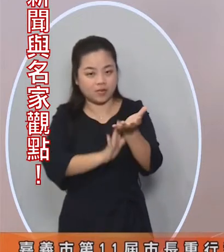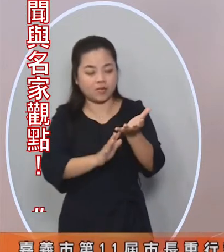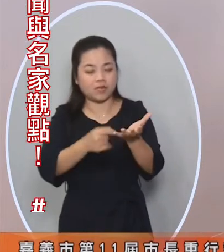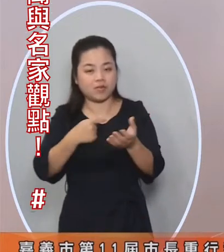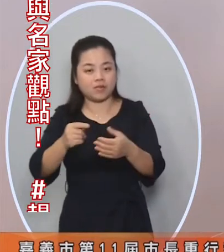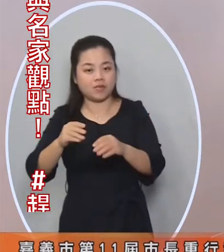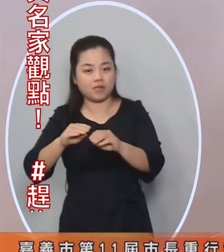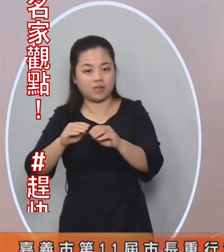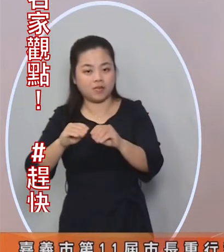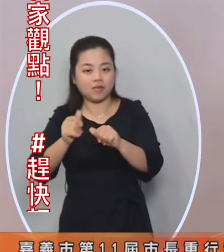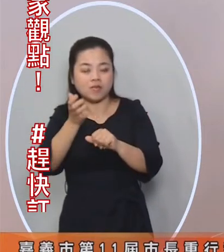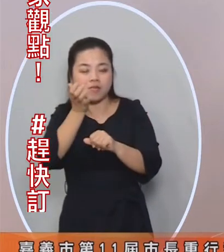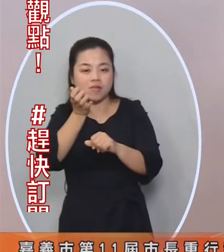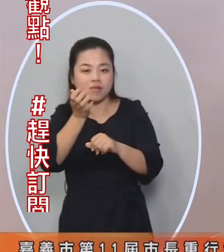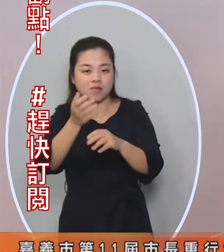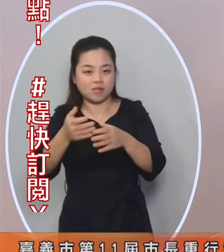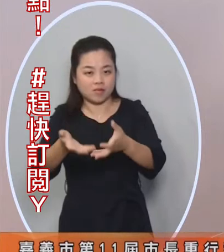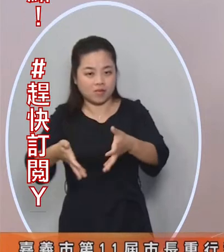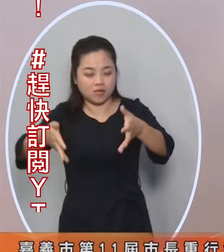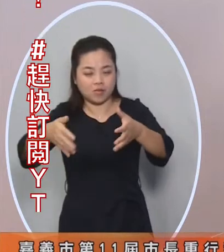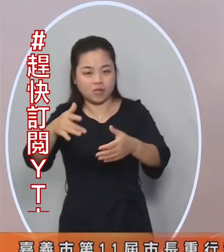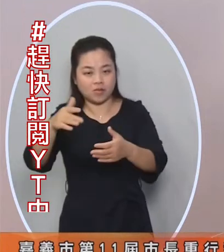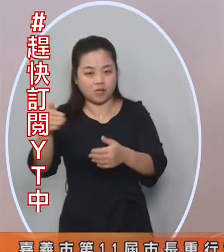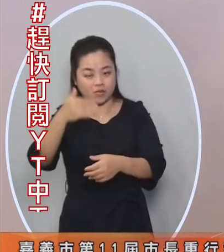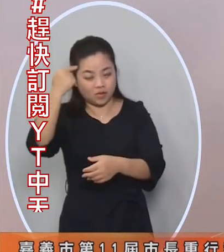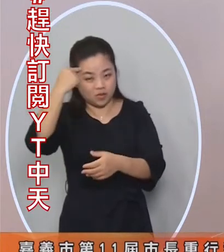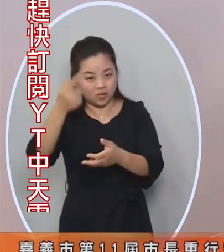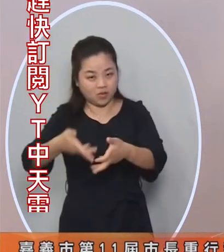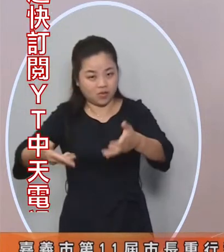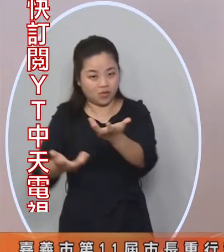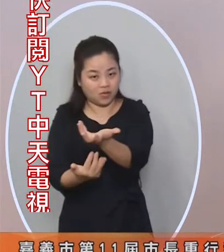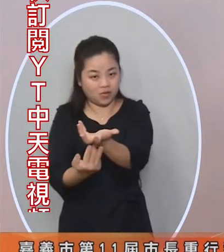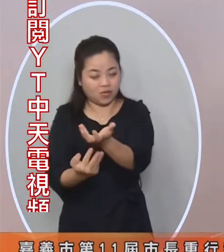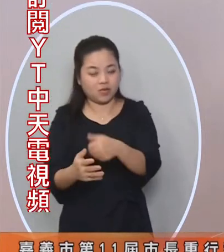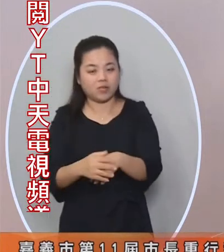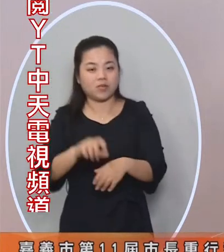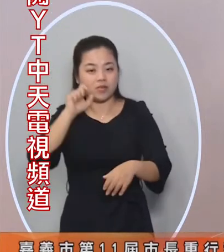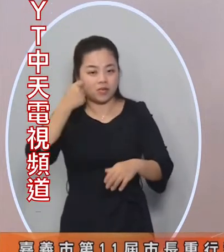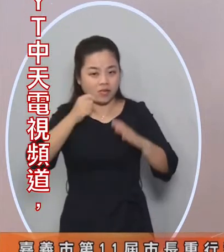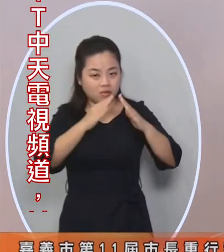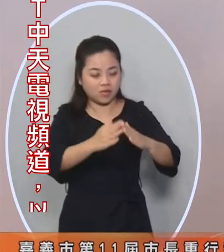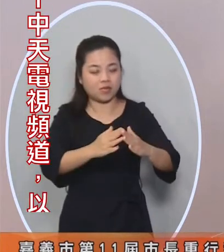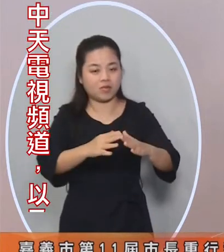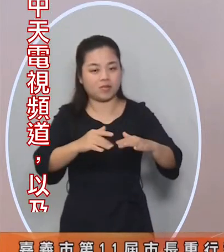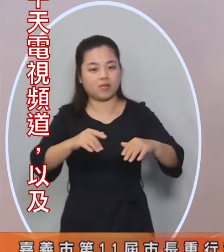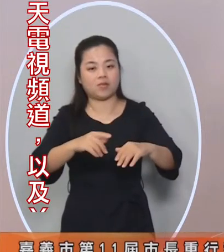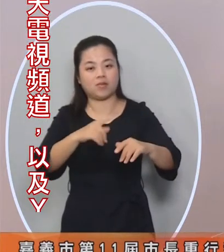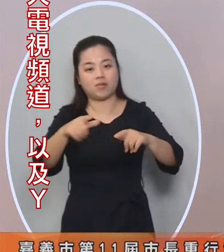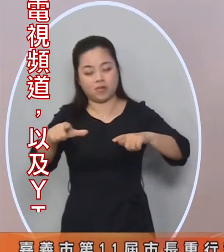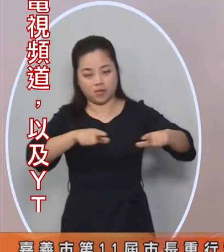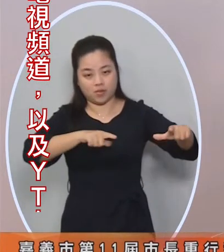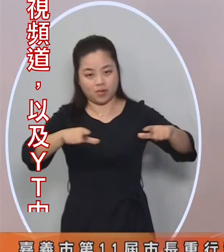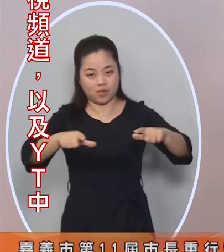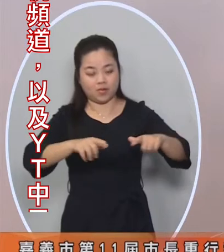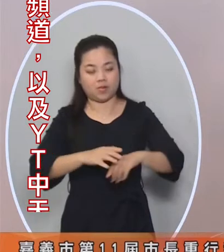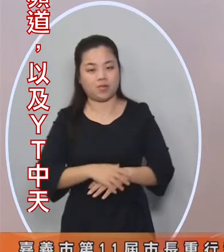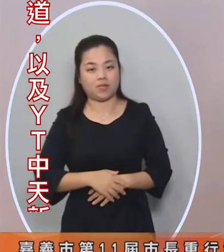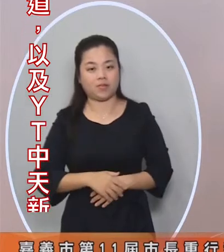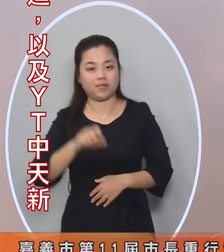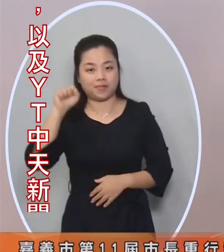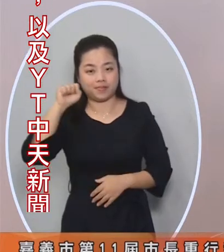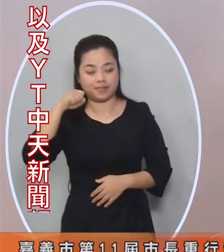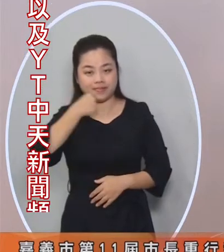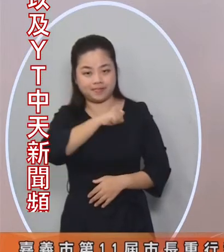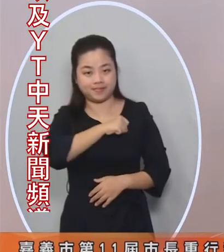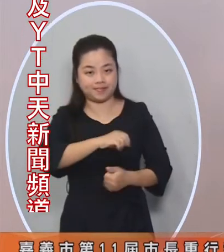锅鱼头以外，就是公园林立，整个嘉义市变成一座嘉义市都会公园。台